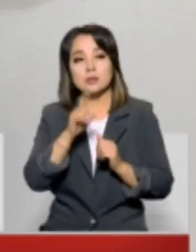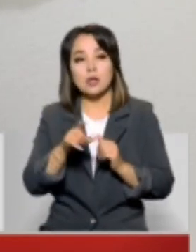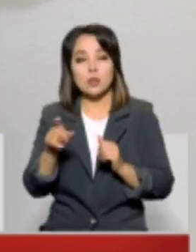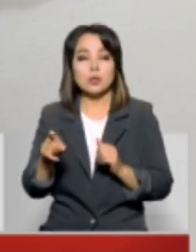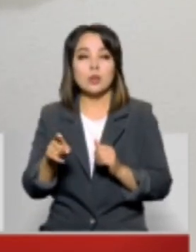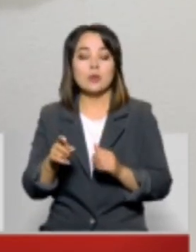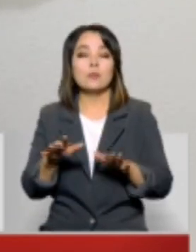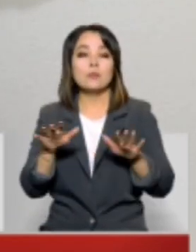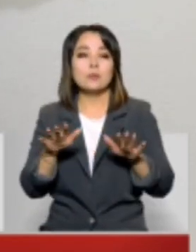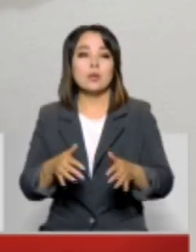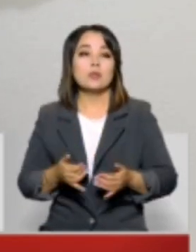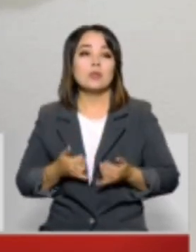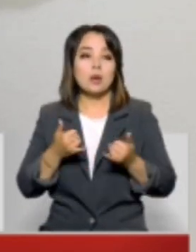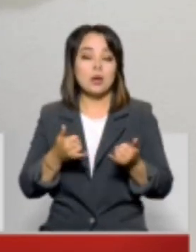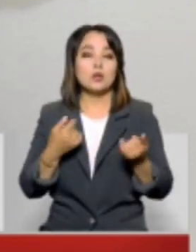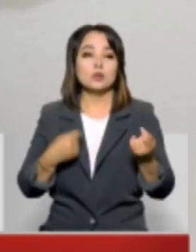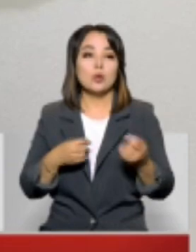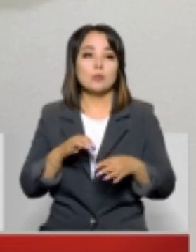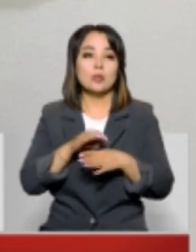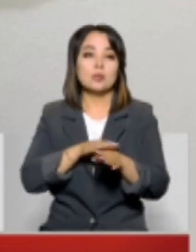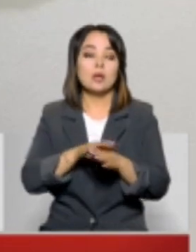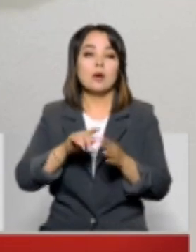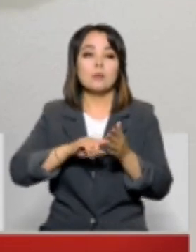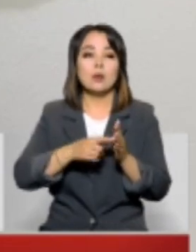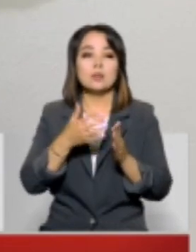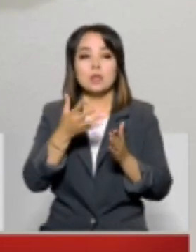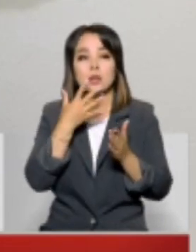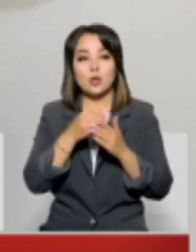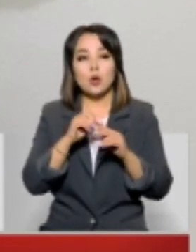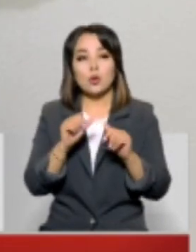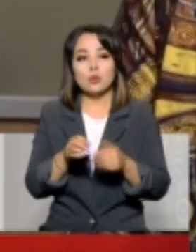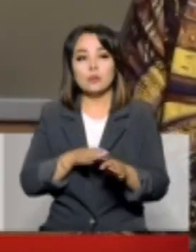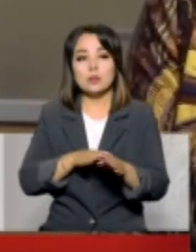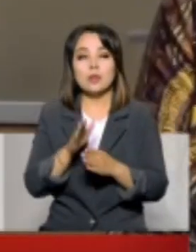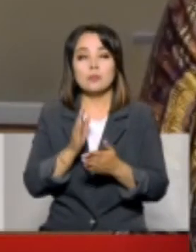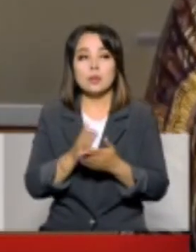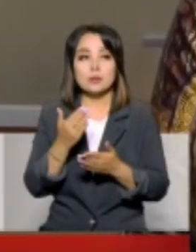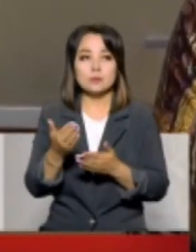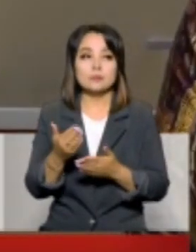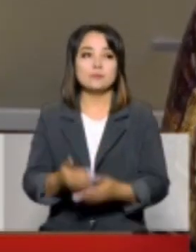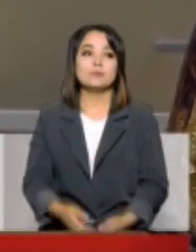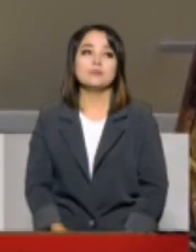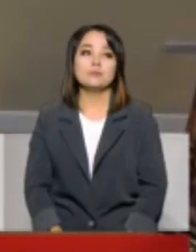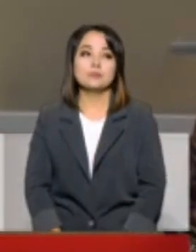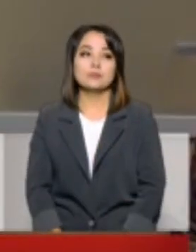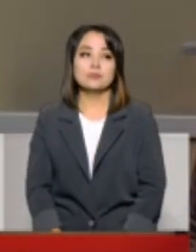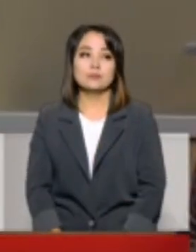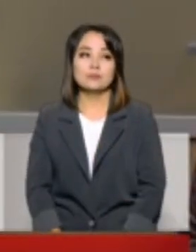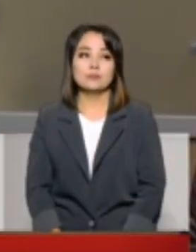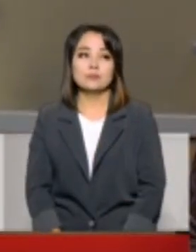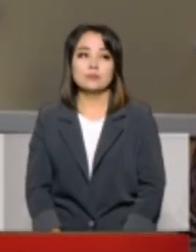үйінің төрінде домбыра тұрсын деген мақсатпенен ұйымдастырып жатырмыз. Қазақстанның Ресейдегі ұлттық